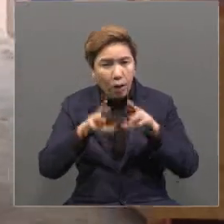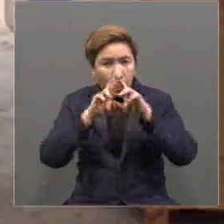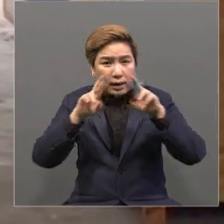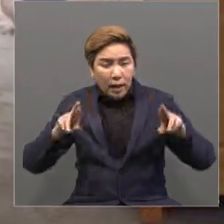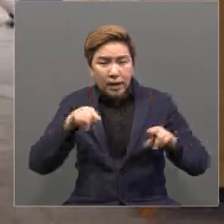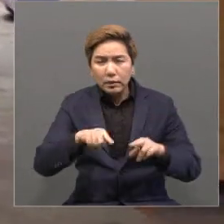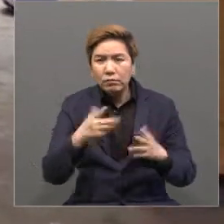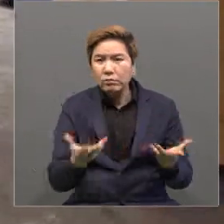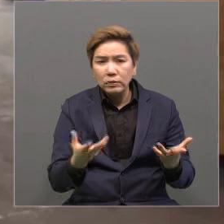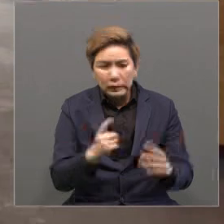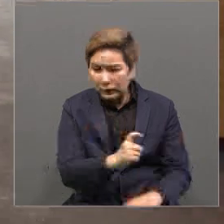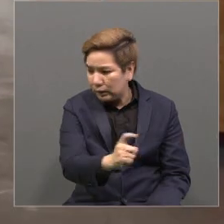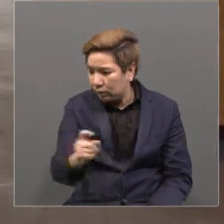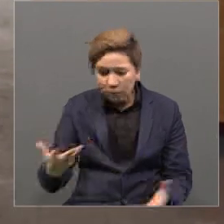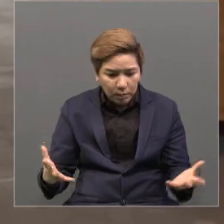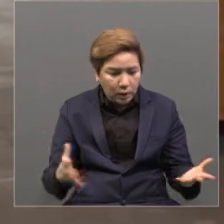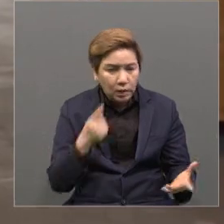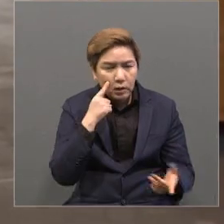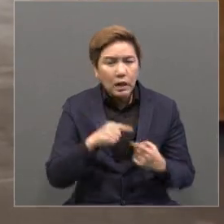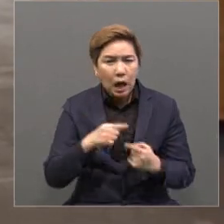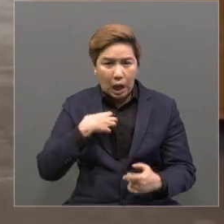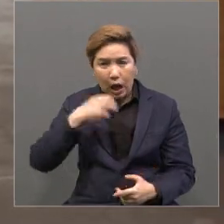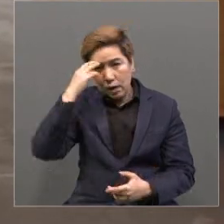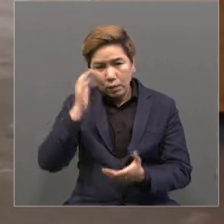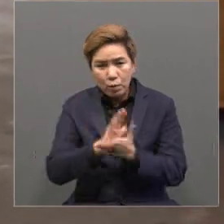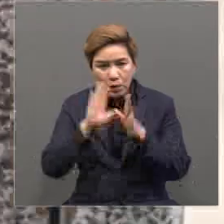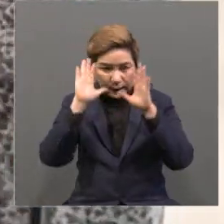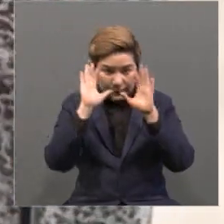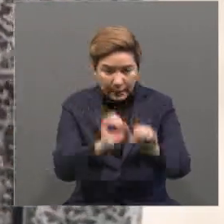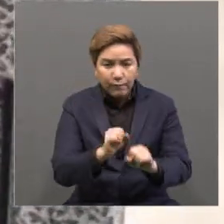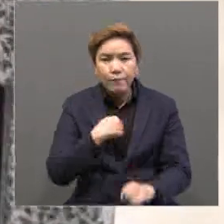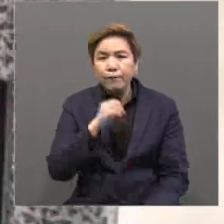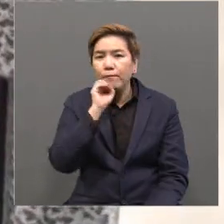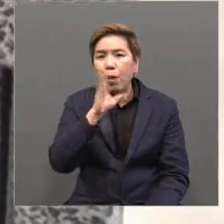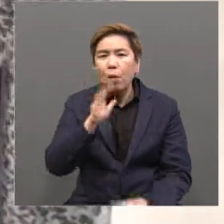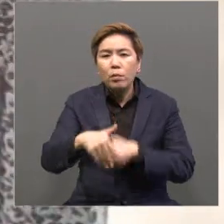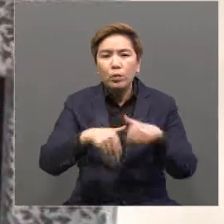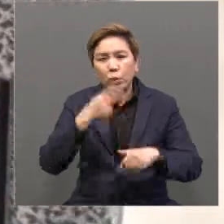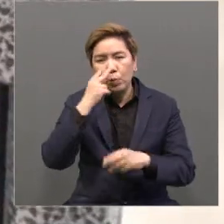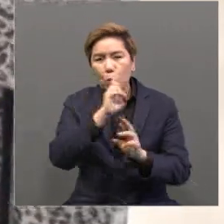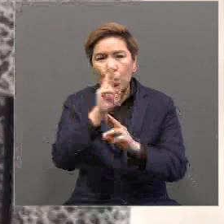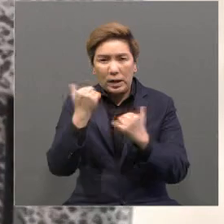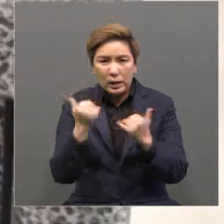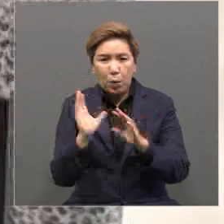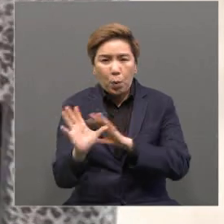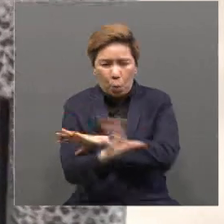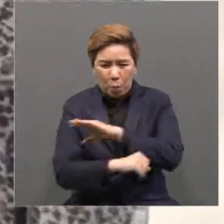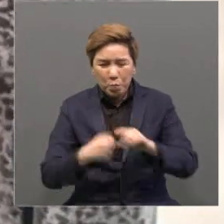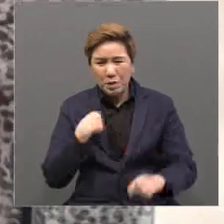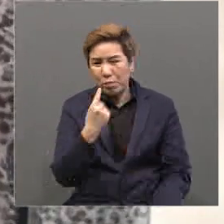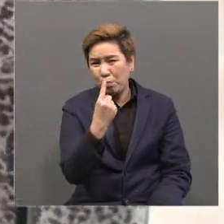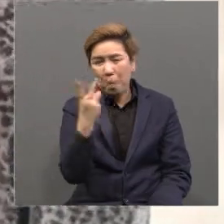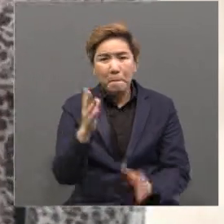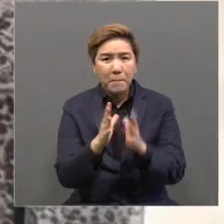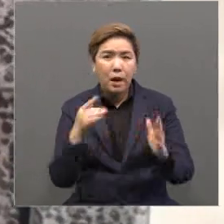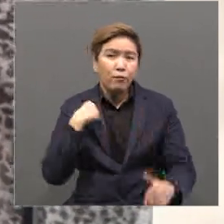ร้านเขาเนี่ยมันไม่มีอะไรเสียหายนะแต่ก็อยากให้ตำรวจจับตัวให้ได้และฝากบอกพี่น้องประชาชนให้ระมัดระวังหน่อยช่วงนี้ขโมยคนจนเยอะเหลือ